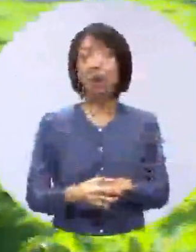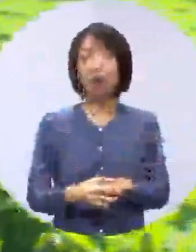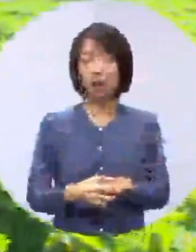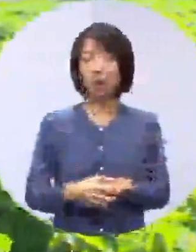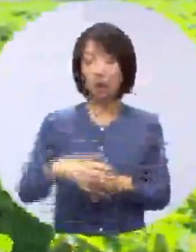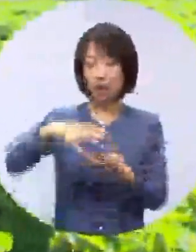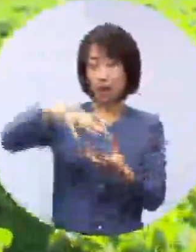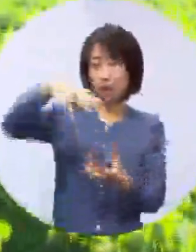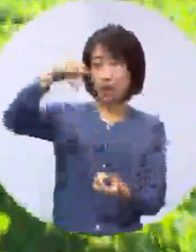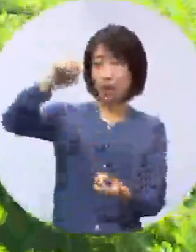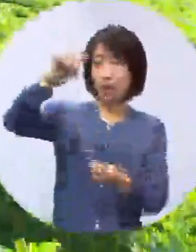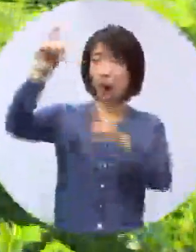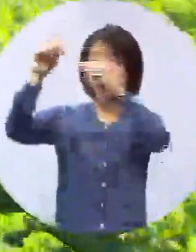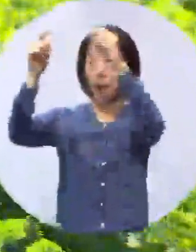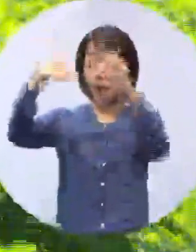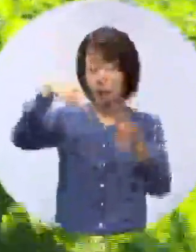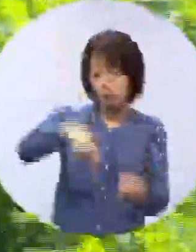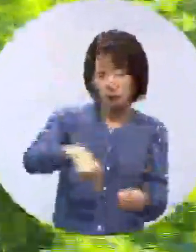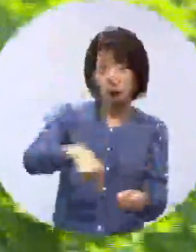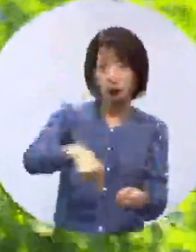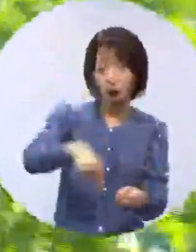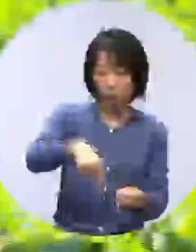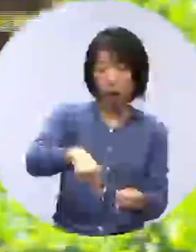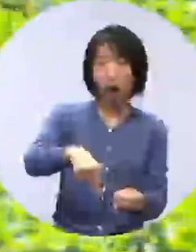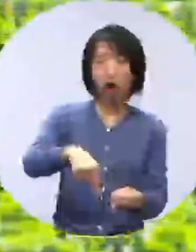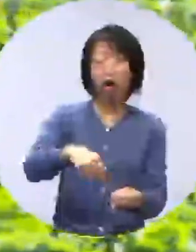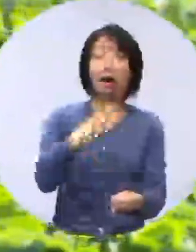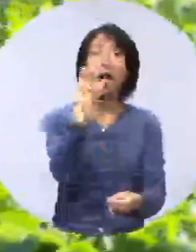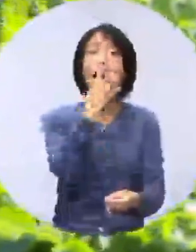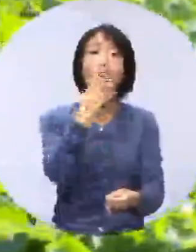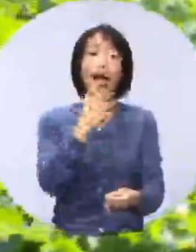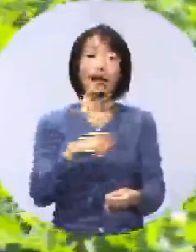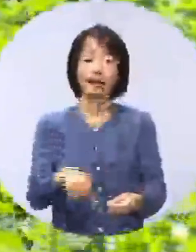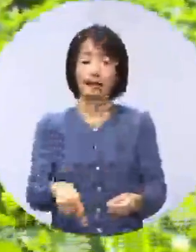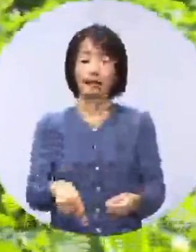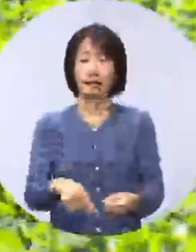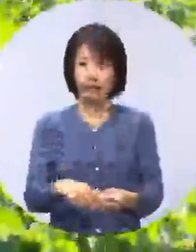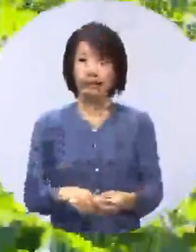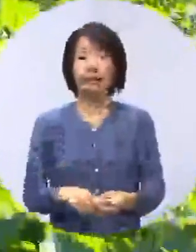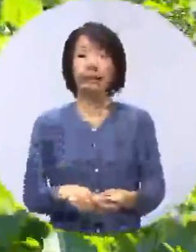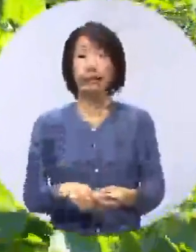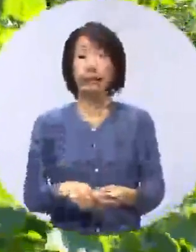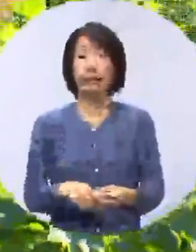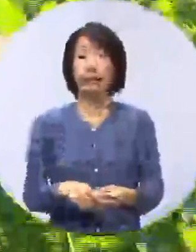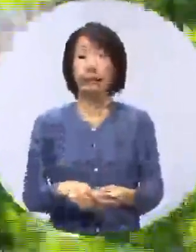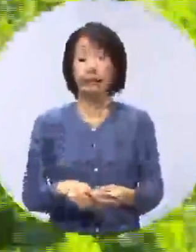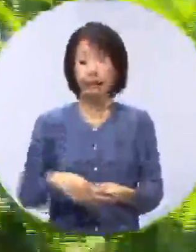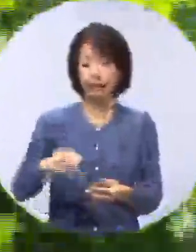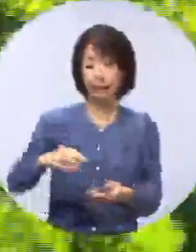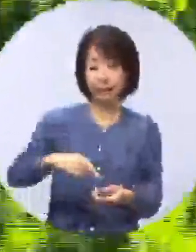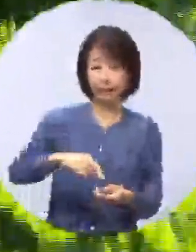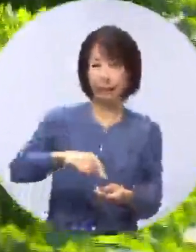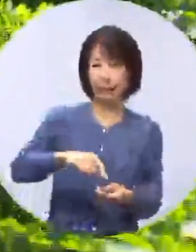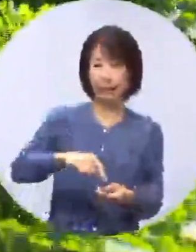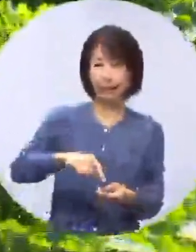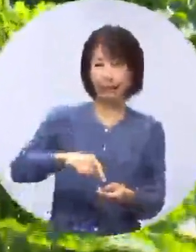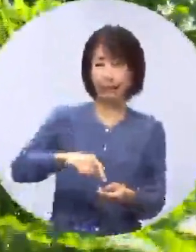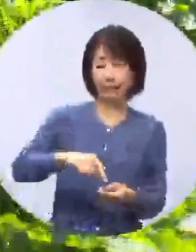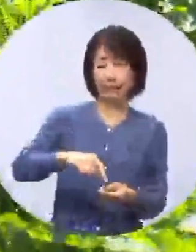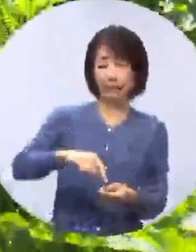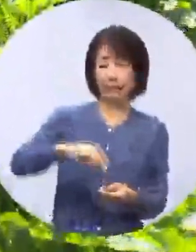この下の根っこの先の方があのどんな大根でも辛いです。こっちに来るほど、首